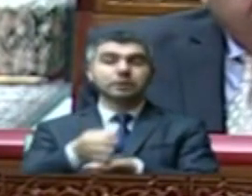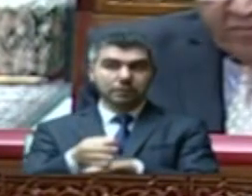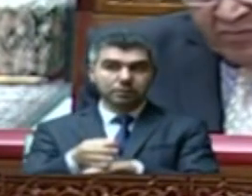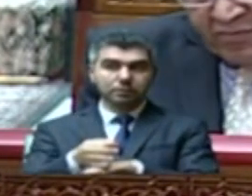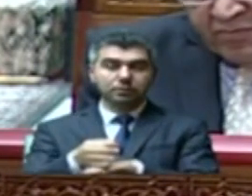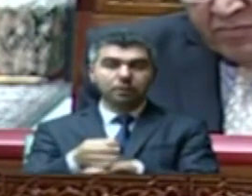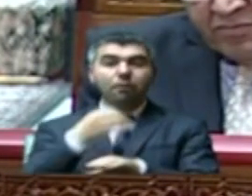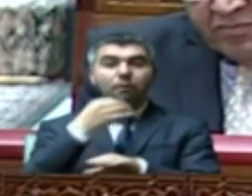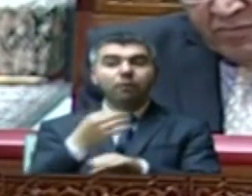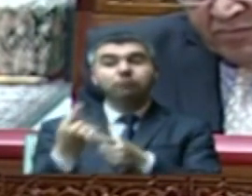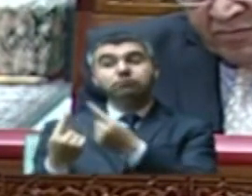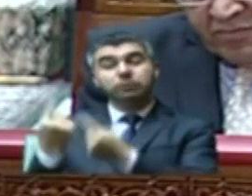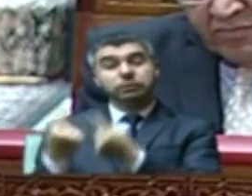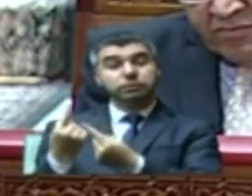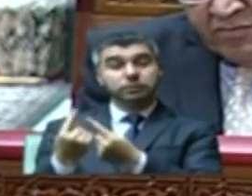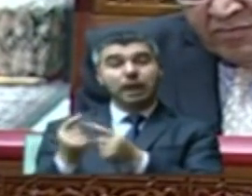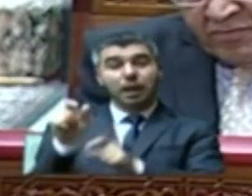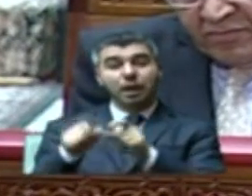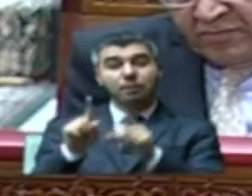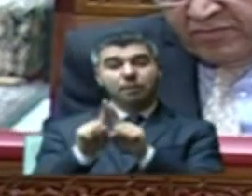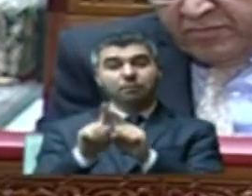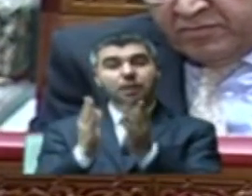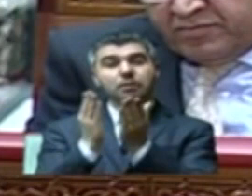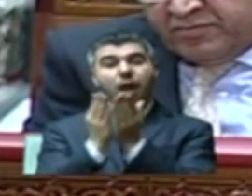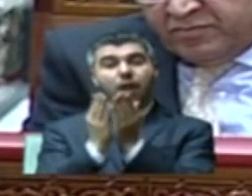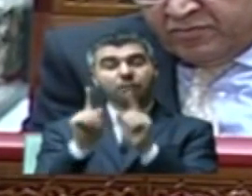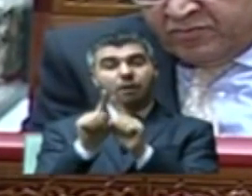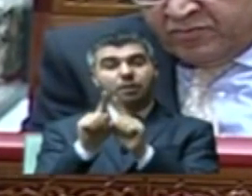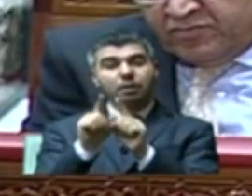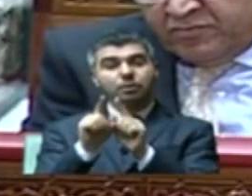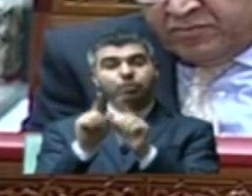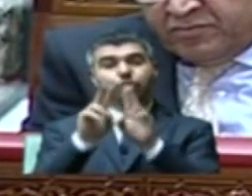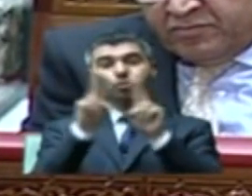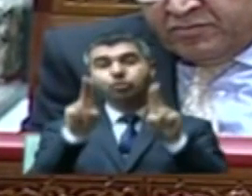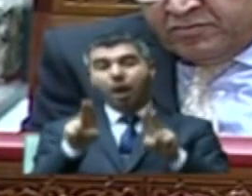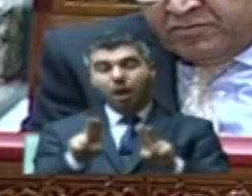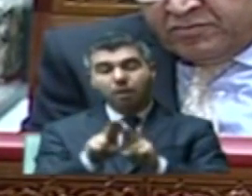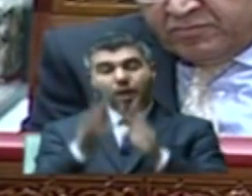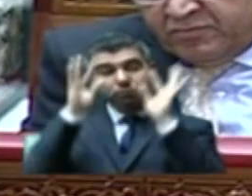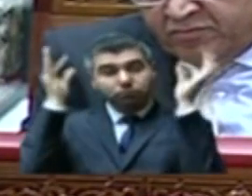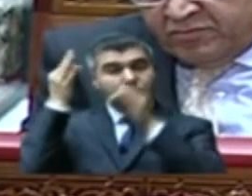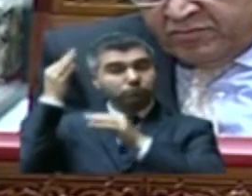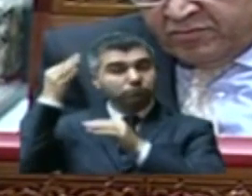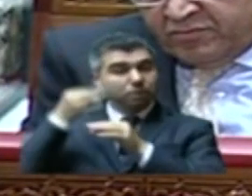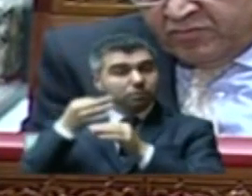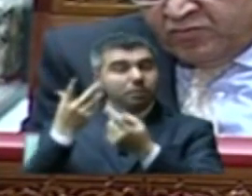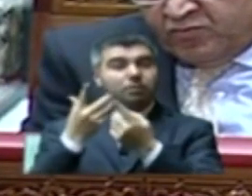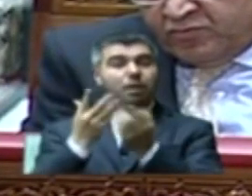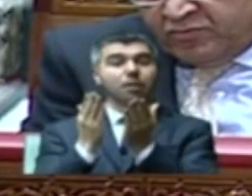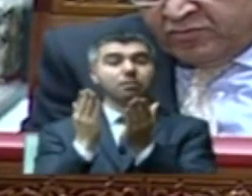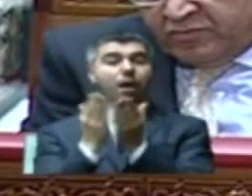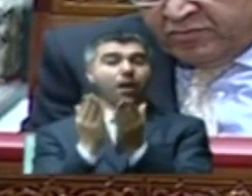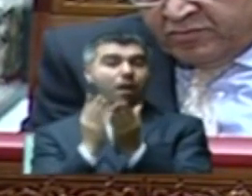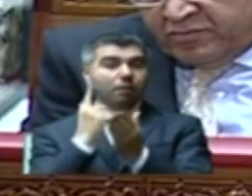وحدين كيقترحوا عليهم يمشي يخلي الشهاده الدكتوراه ديالو والماستر والاجازه